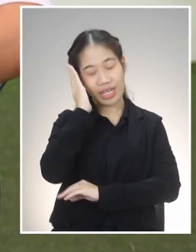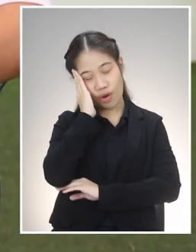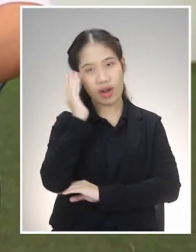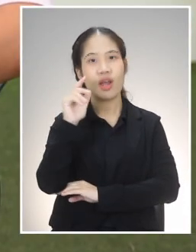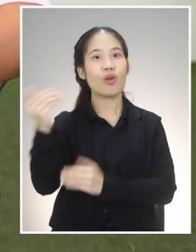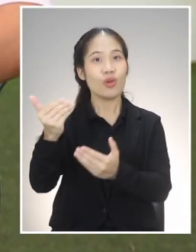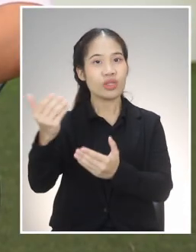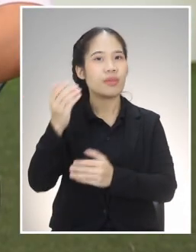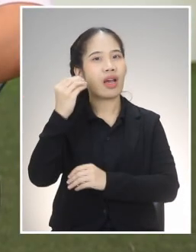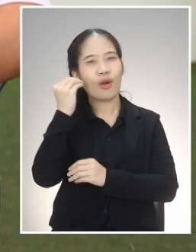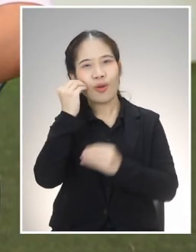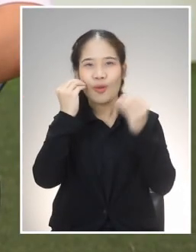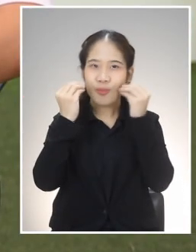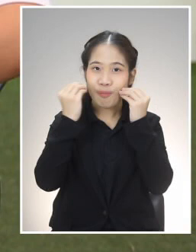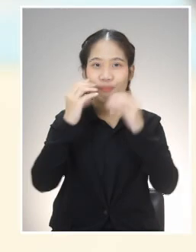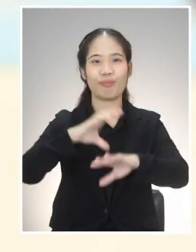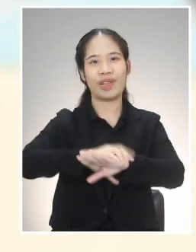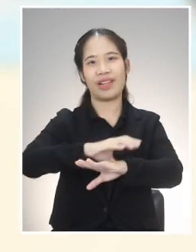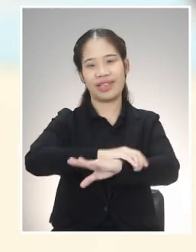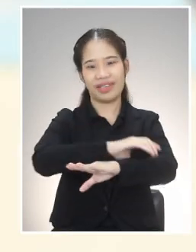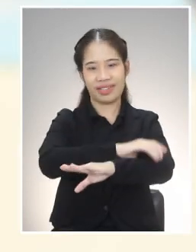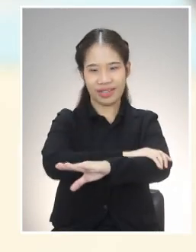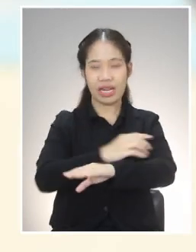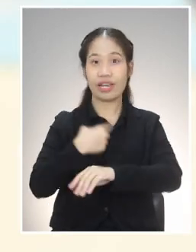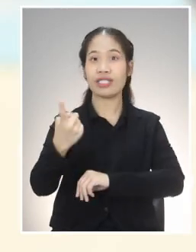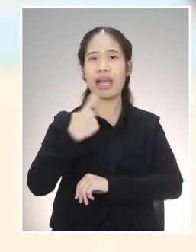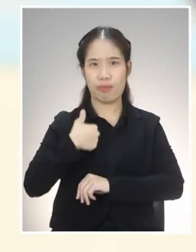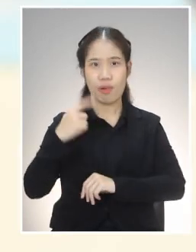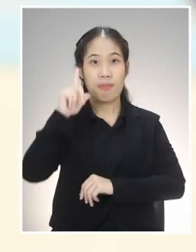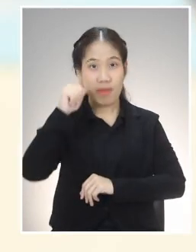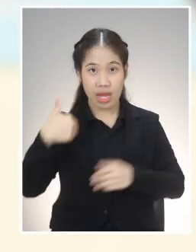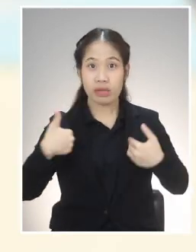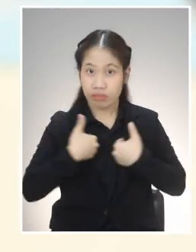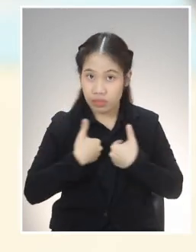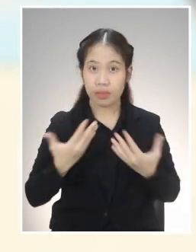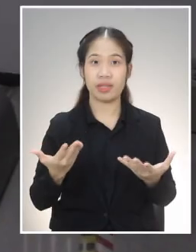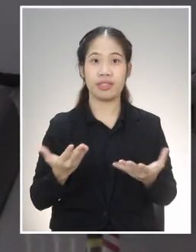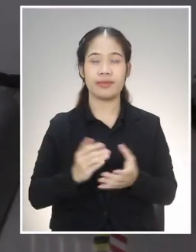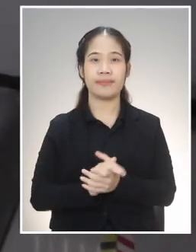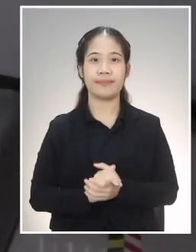เขาจะรักแม่ก็จะอ๋อแม่เขาจะนวดให้แม่ตลอดคาถาแม่เมื่อยไหมอะไรเงี้ย